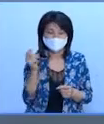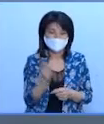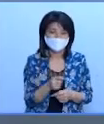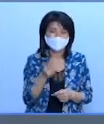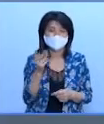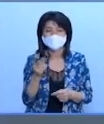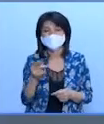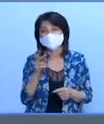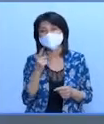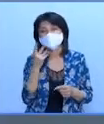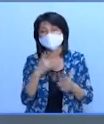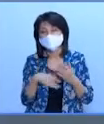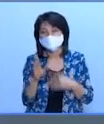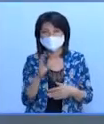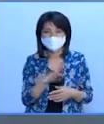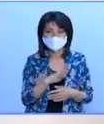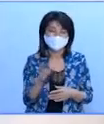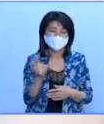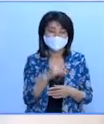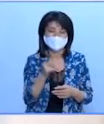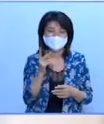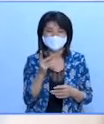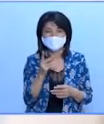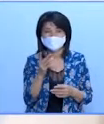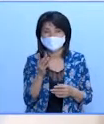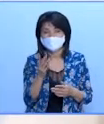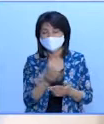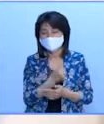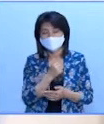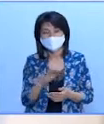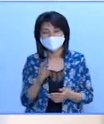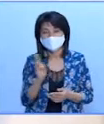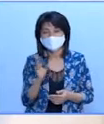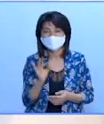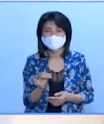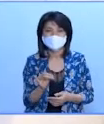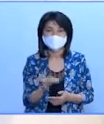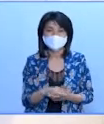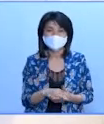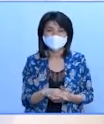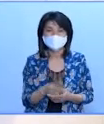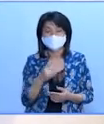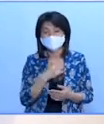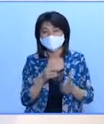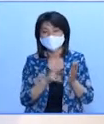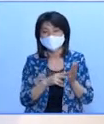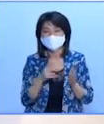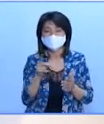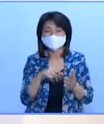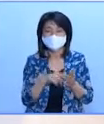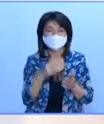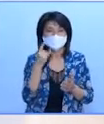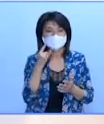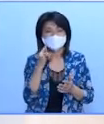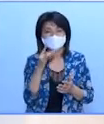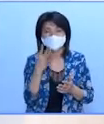нәтижесі оларда індеттің жоқ екенін көрсетті. Из 54 человек у нас 7 из города Павлодара. Карантинде